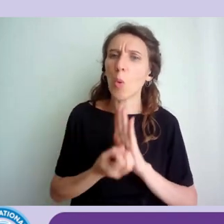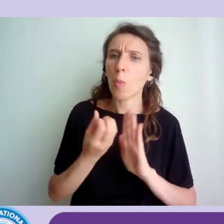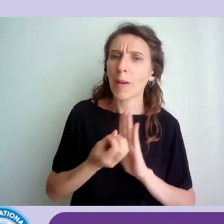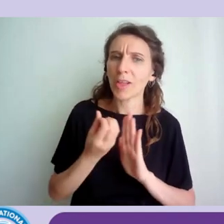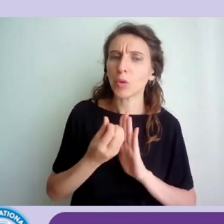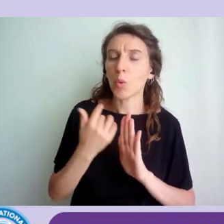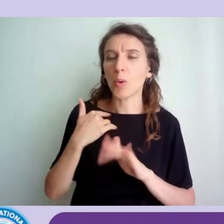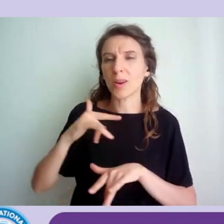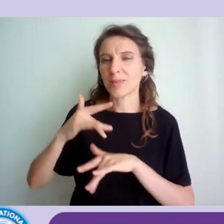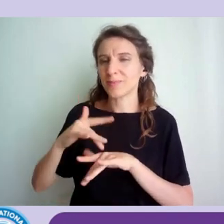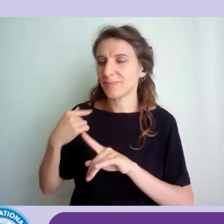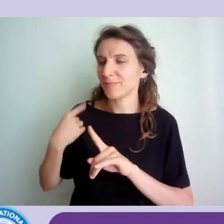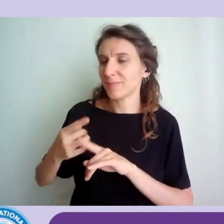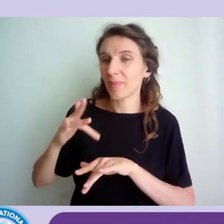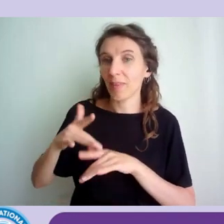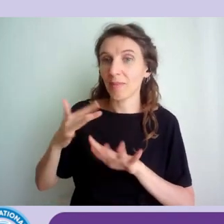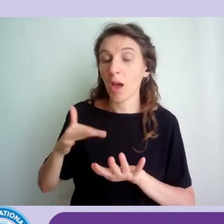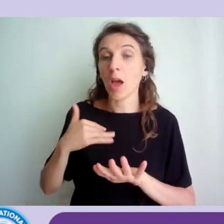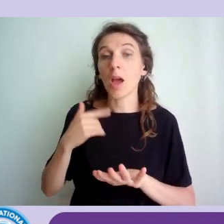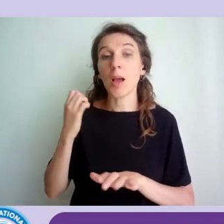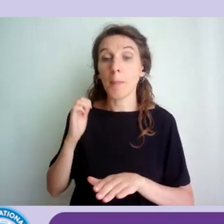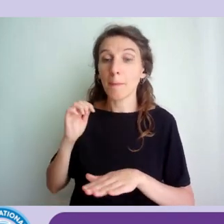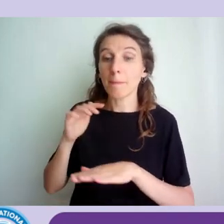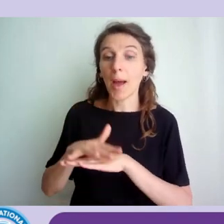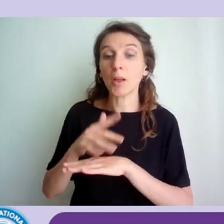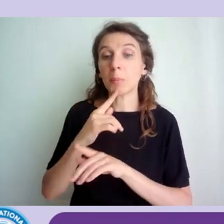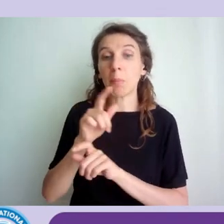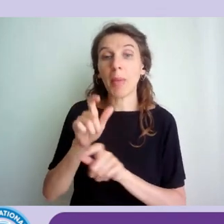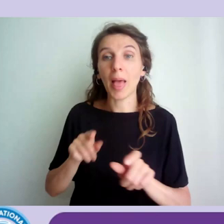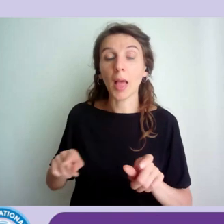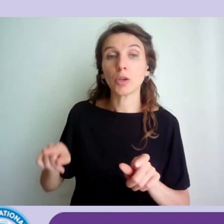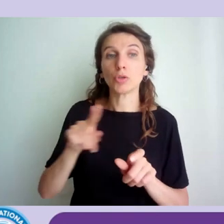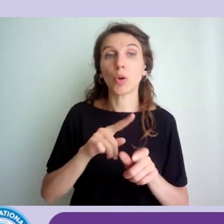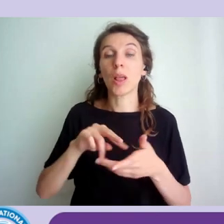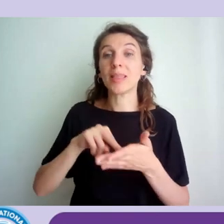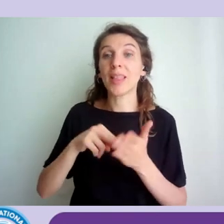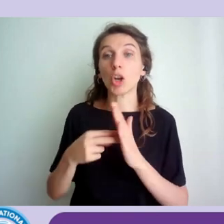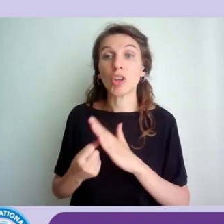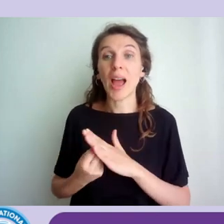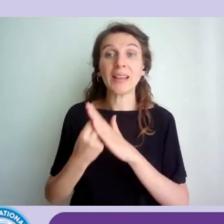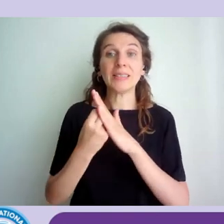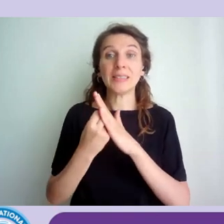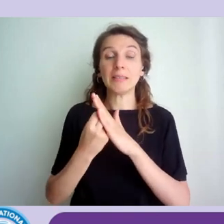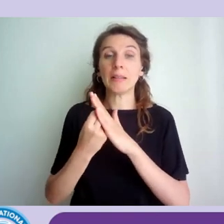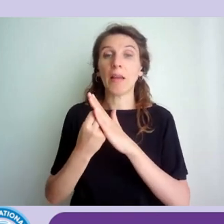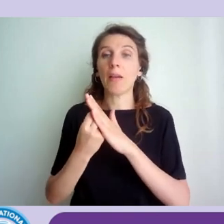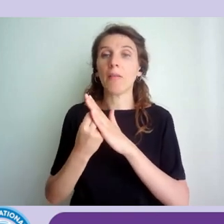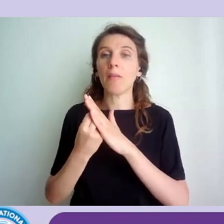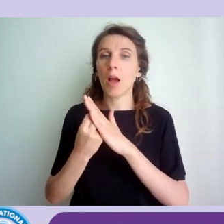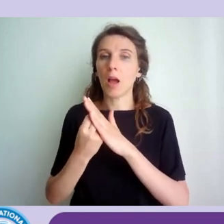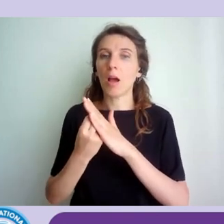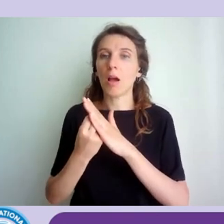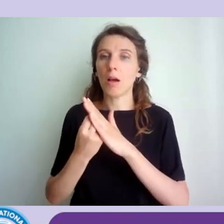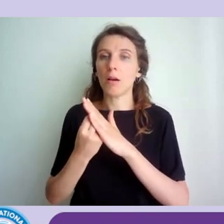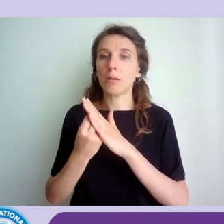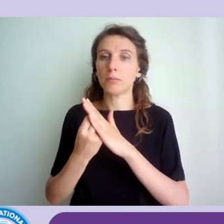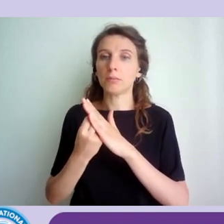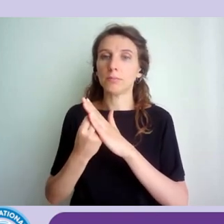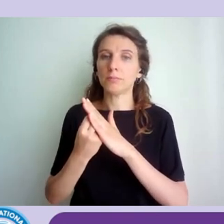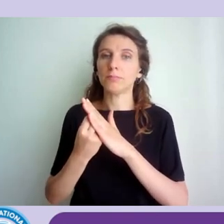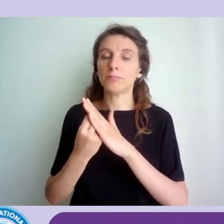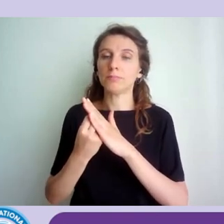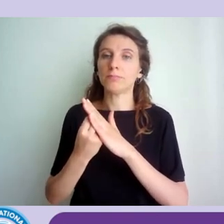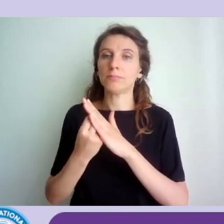volte l'impatto di queste persone con la tecnologia assistiva eh